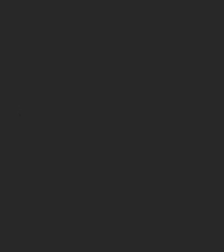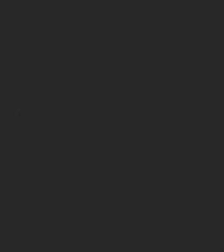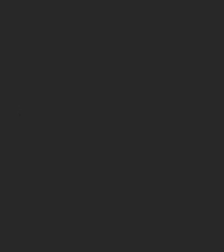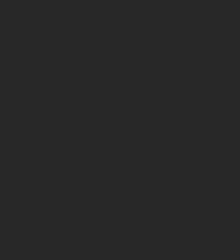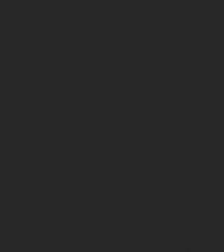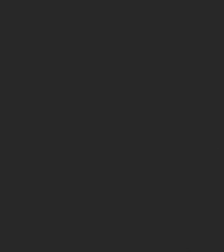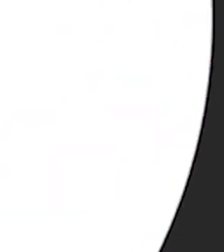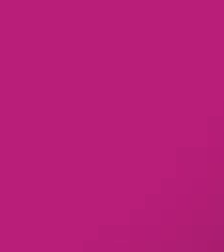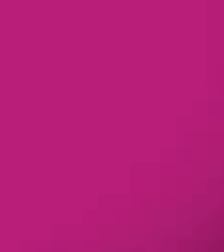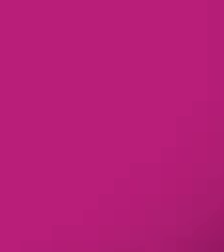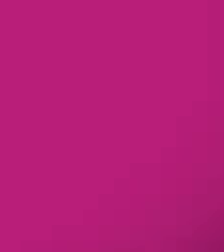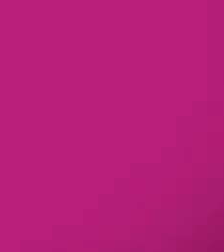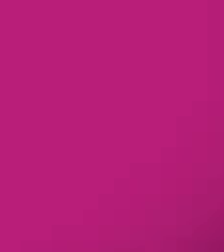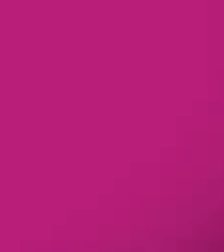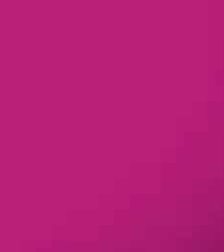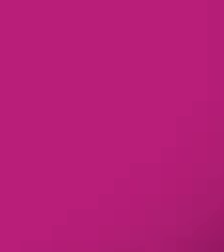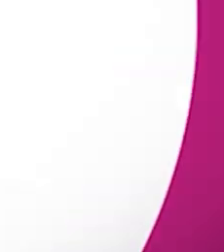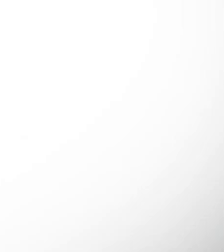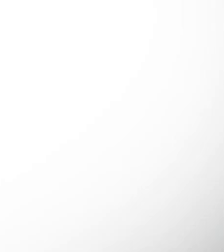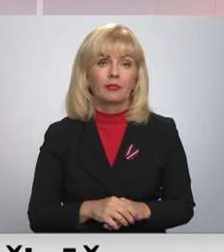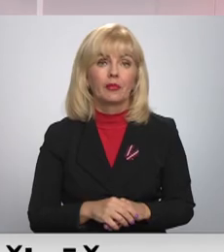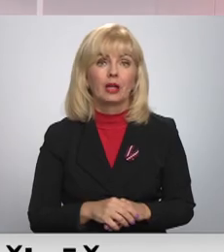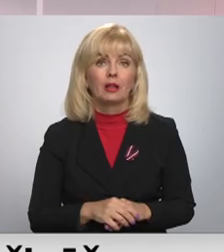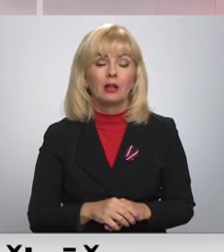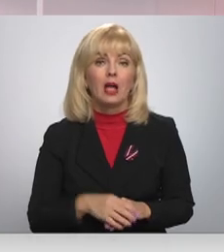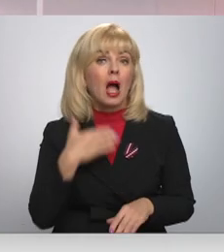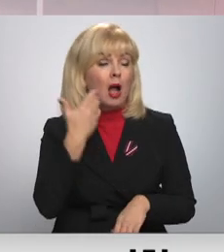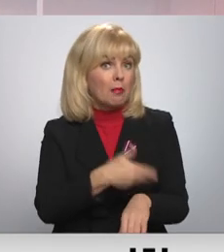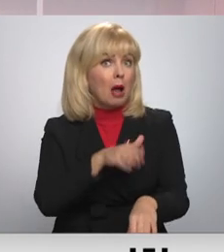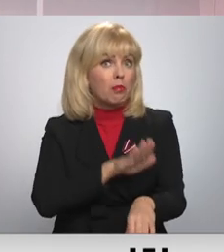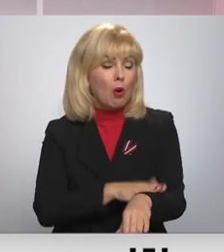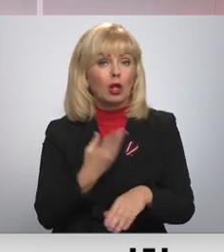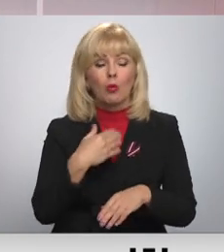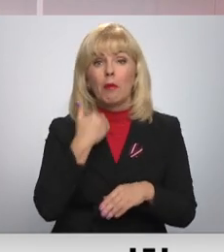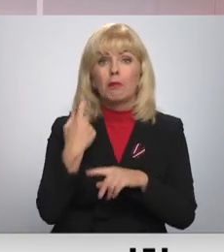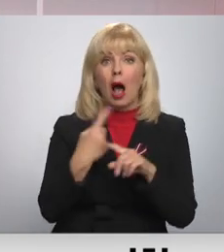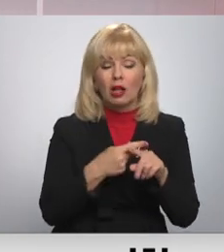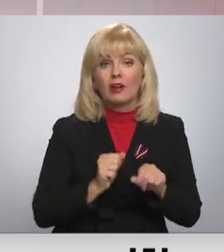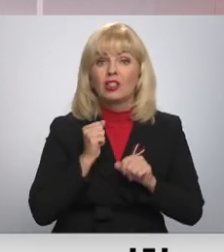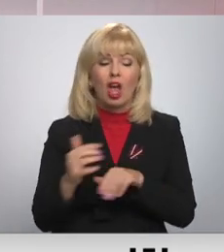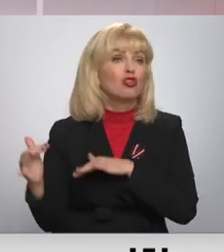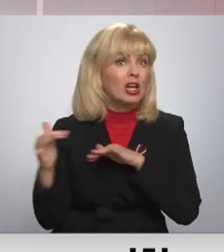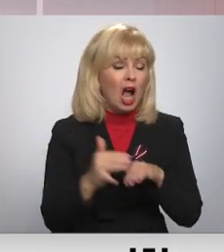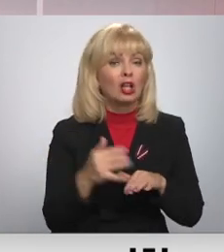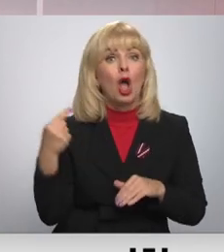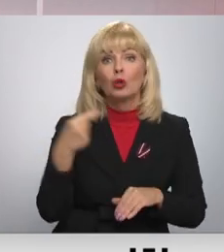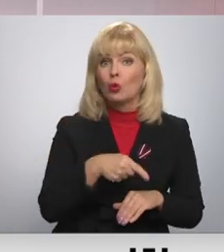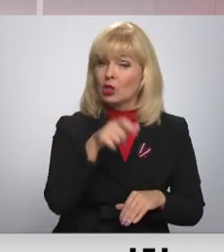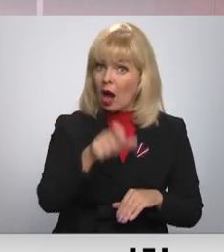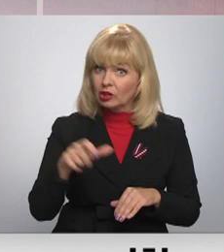Re! Viss ēters ir te! Kamēr Polijā no Baltkrievijas cenšas iekļūt tūkstošiem migrantu,